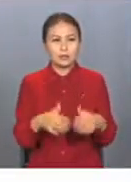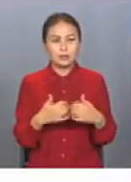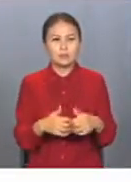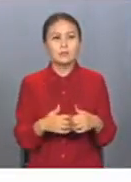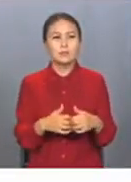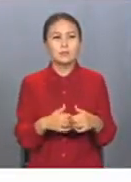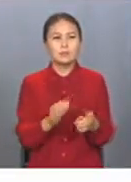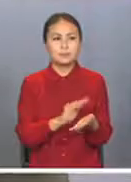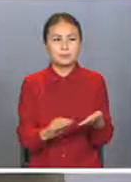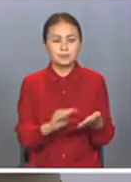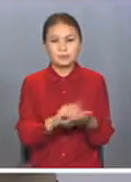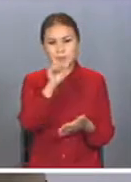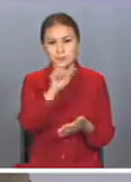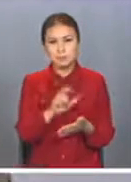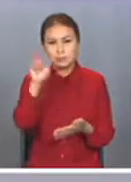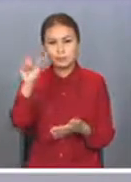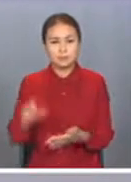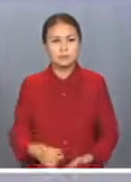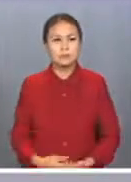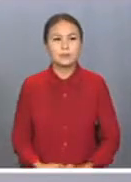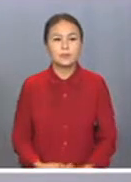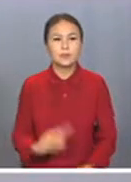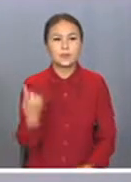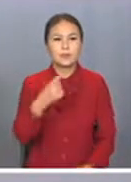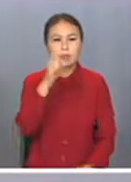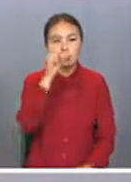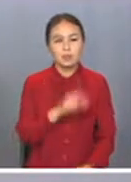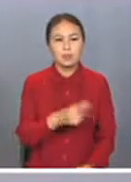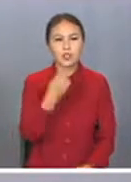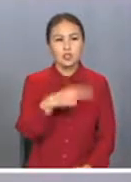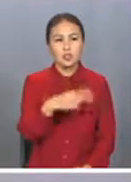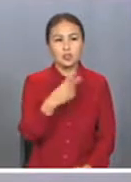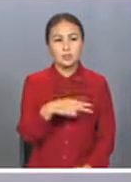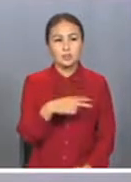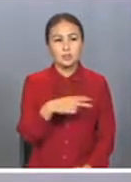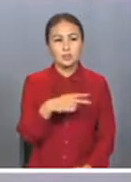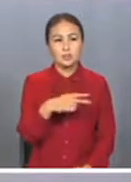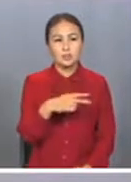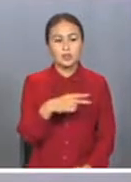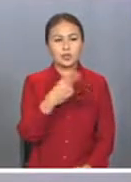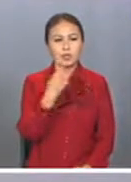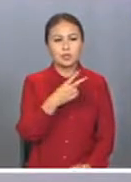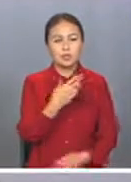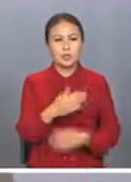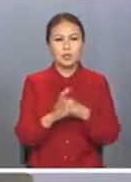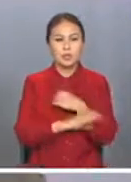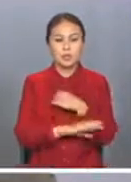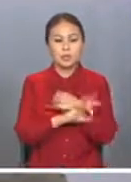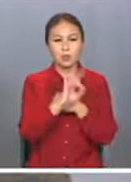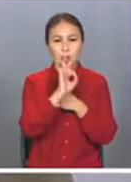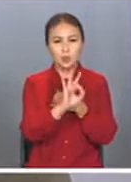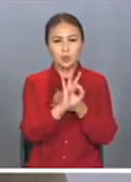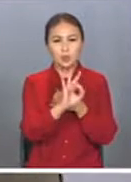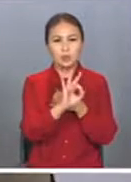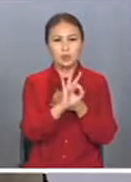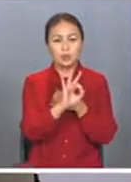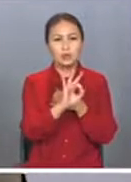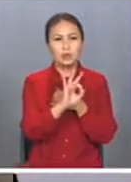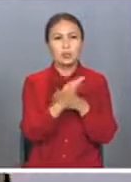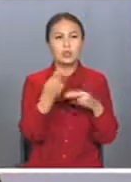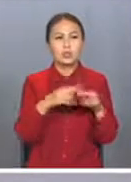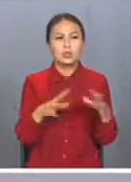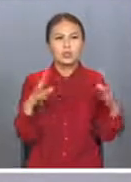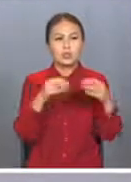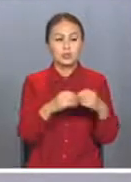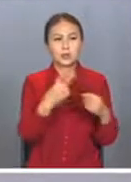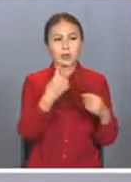жай көбейткіштерге жіктейміз. Бірінші 20 саны. 20 дегеніміз ол бізде соңғы цифры 0 болып тұр, жұп цифр, сондықтан оны